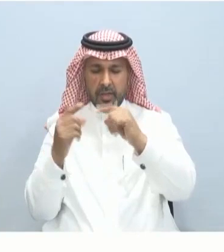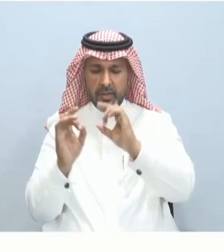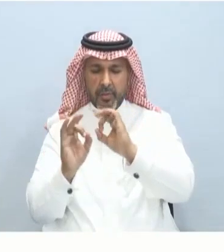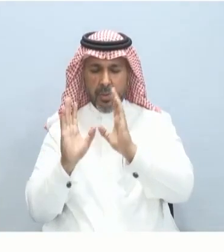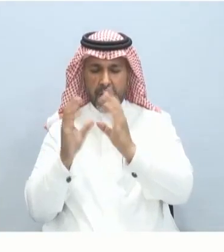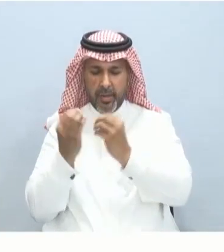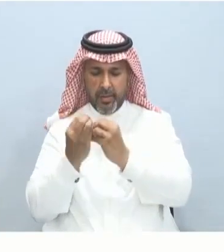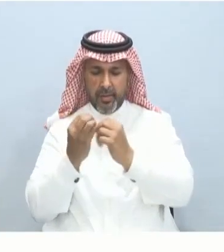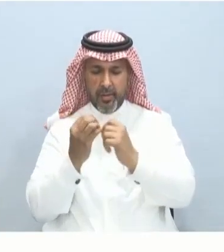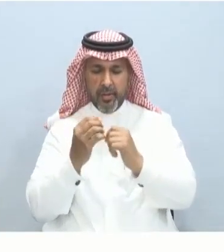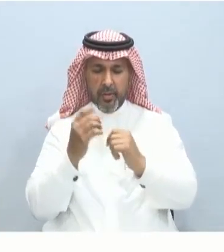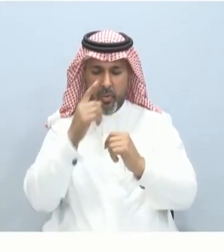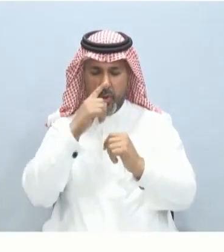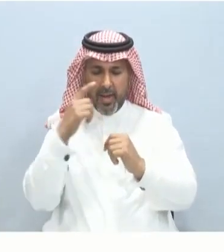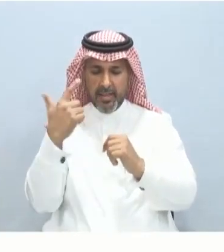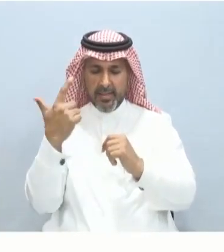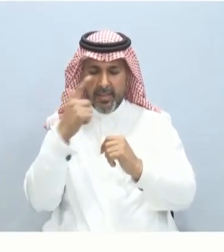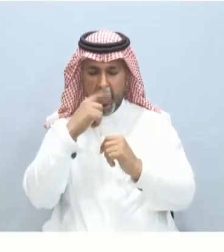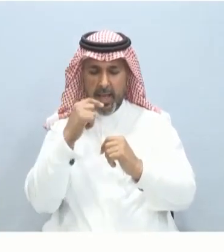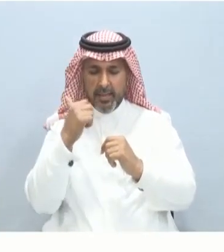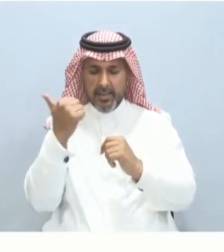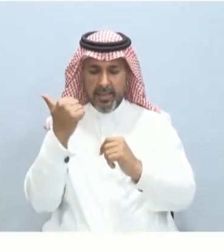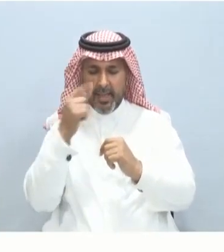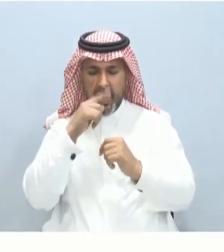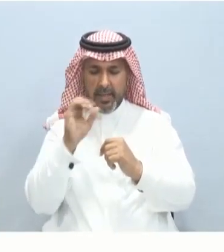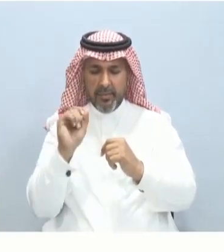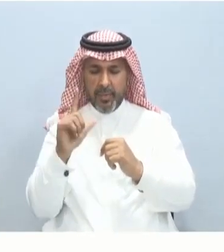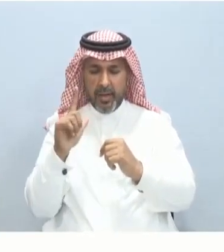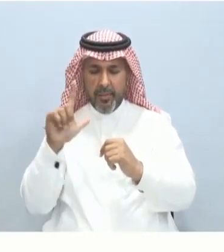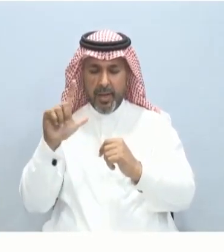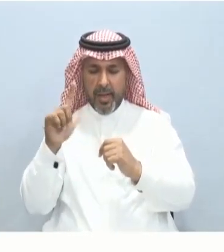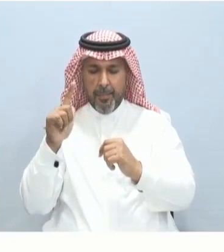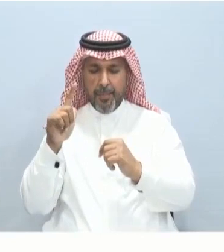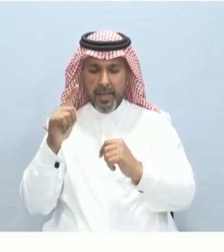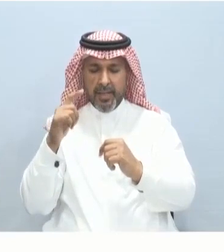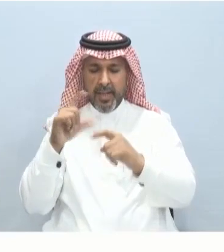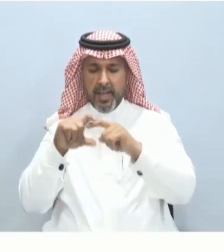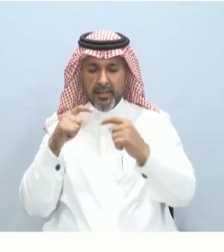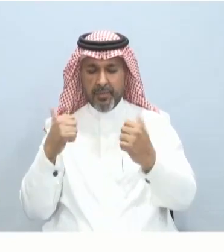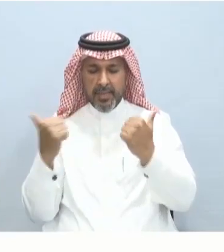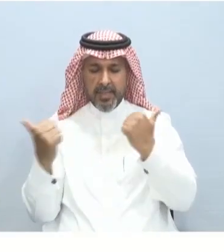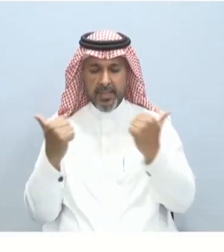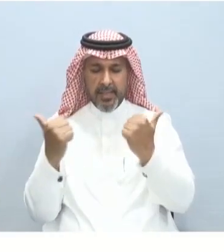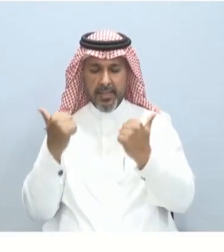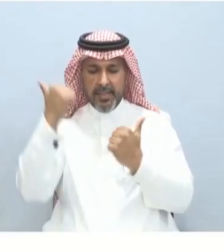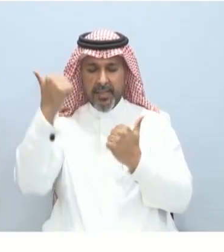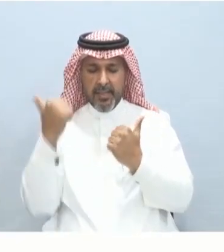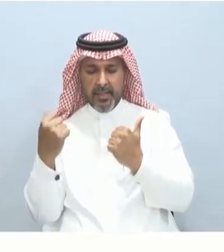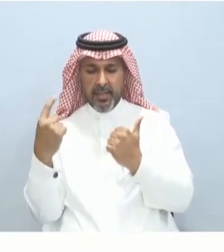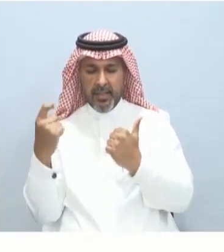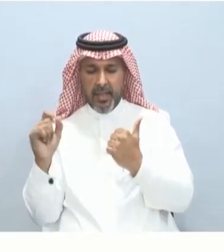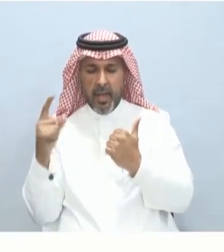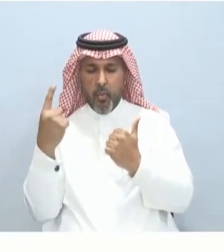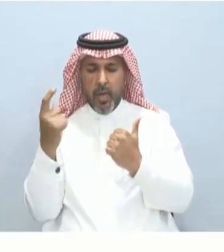فتصبح سته لام تساوي 11 نريد ايجاد قيمه لام اذا سنقوم بقسمه الطرفين على 11